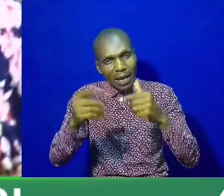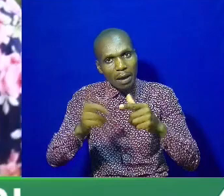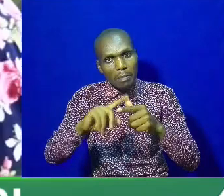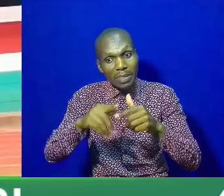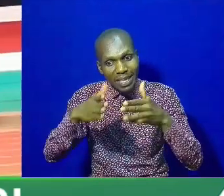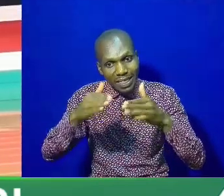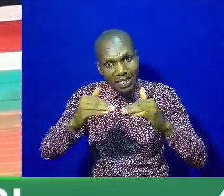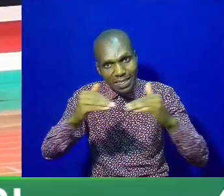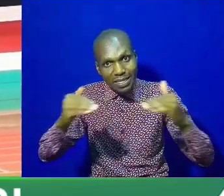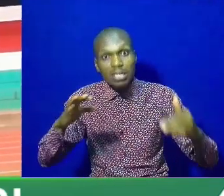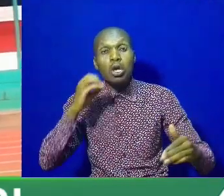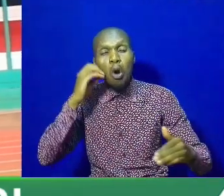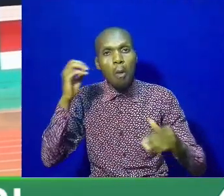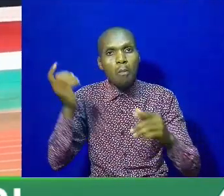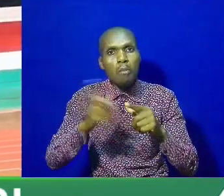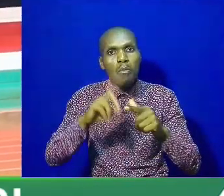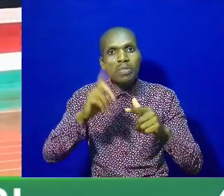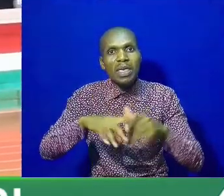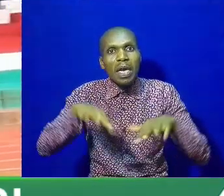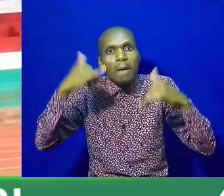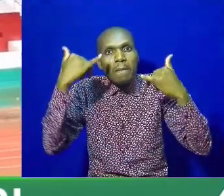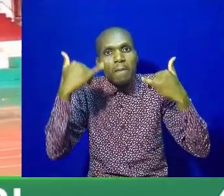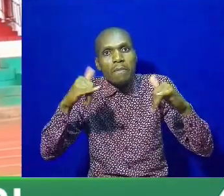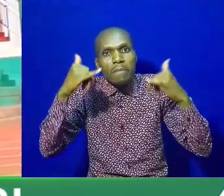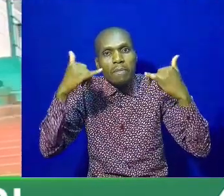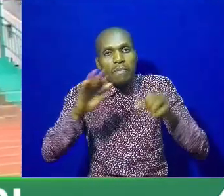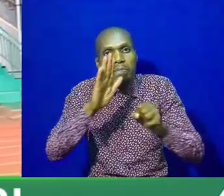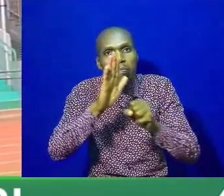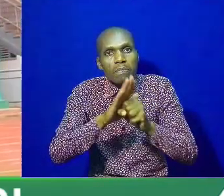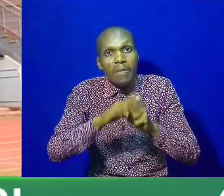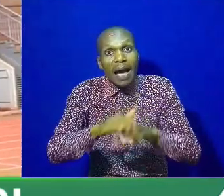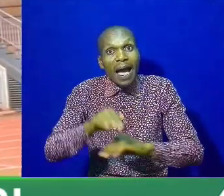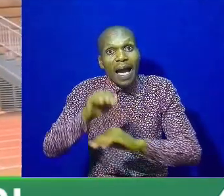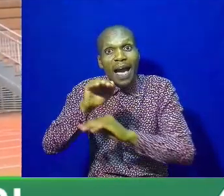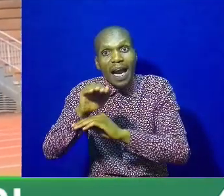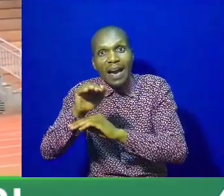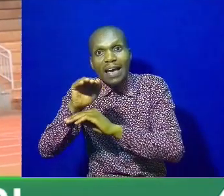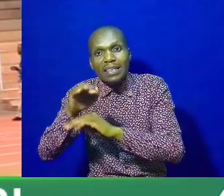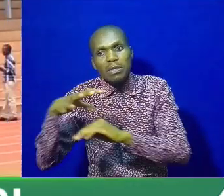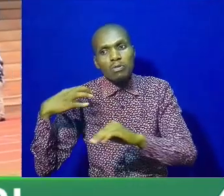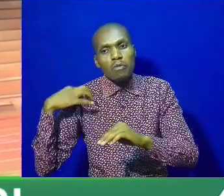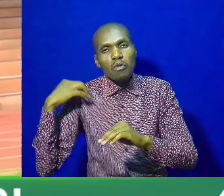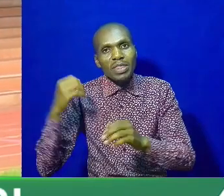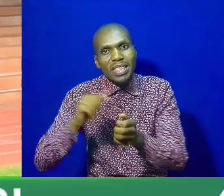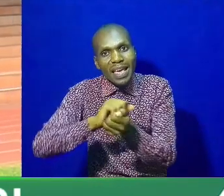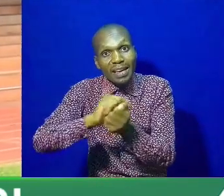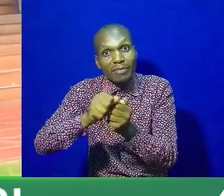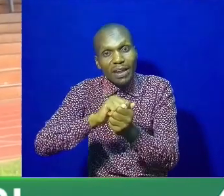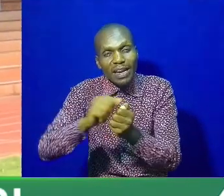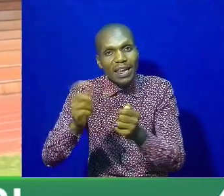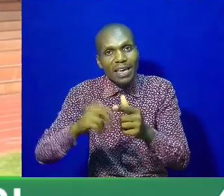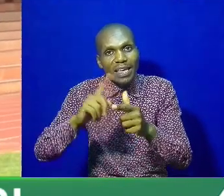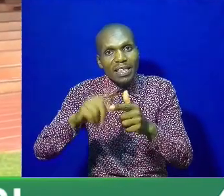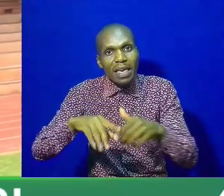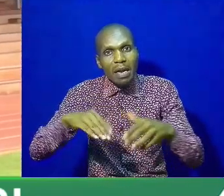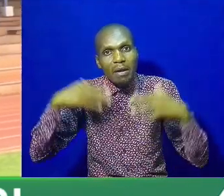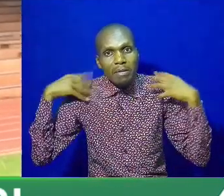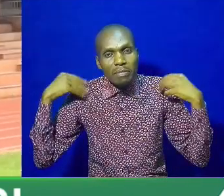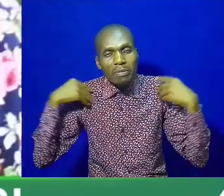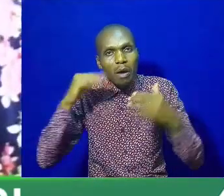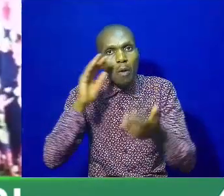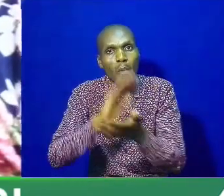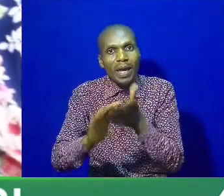ne kiabo abati oterere ni gobasa biru beso kia so bonge me Gusii Stadium ijuma ase gosori yu gwakania